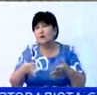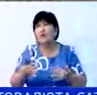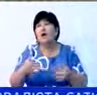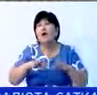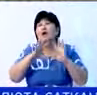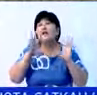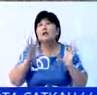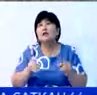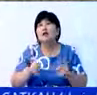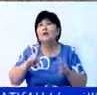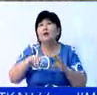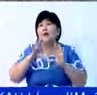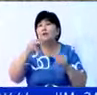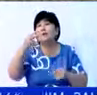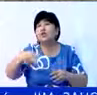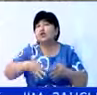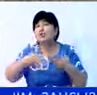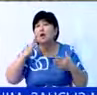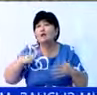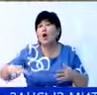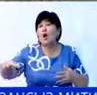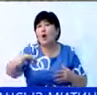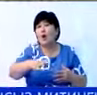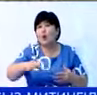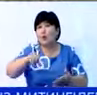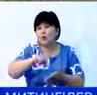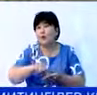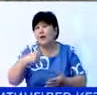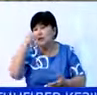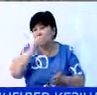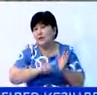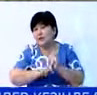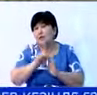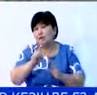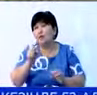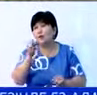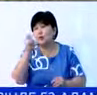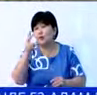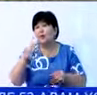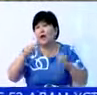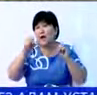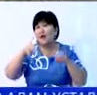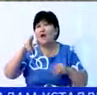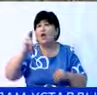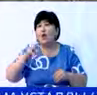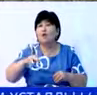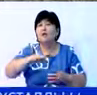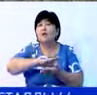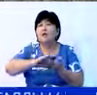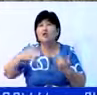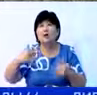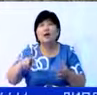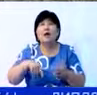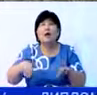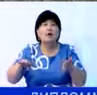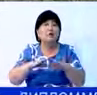Жалпы қала бойынша 20-дан астам көлшік болса, жыл басынан бері соның 12-сінің беті арнайы құмдармен жабылған. Қала